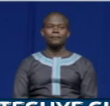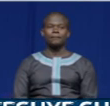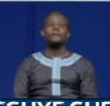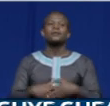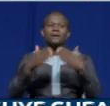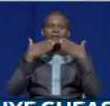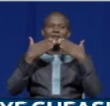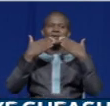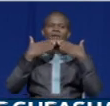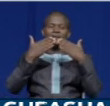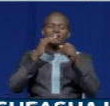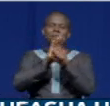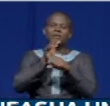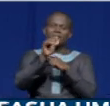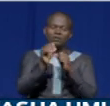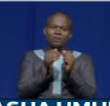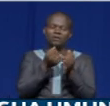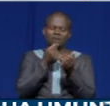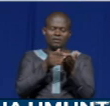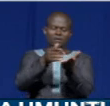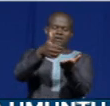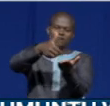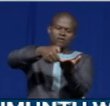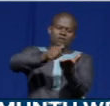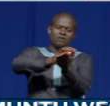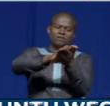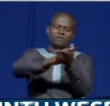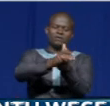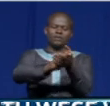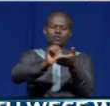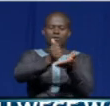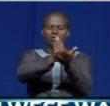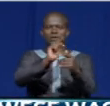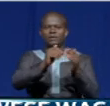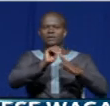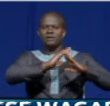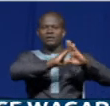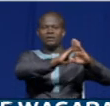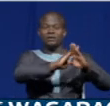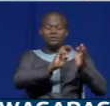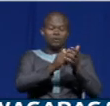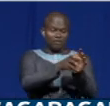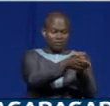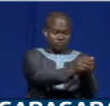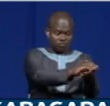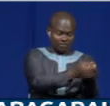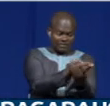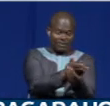koze iyo miti ishobora gufasha abantu kwirinda ni ukuvuga ko iyo ukarabye